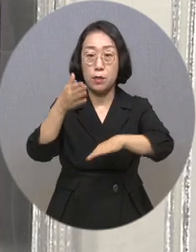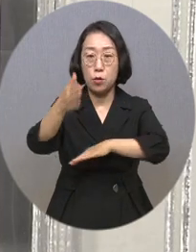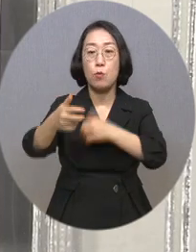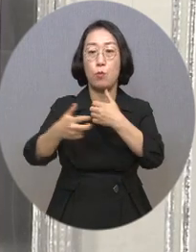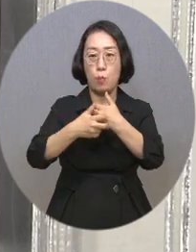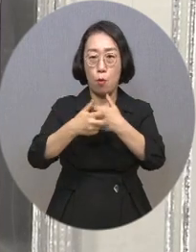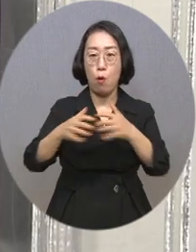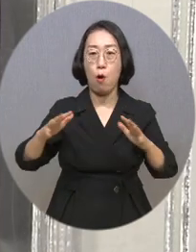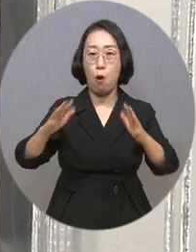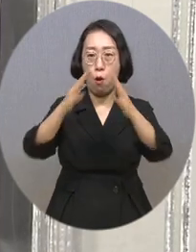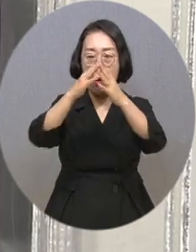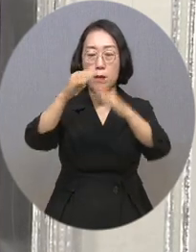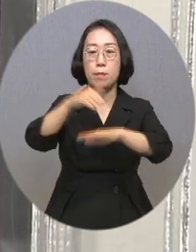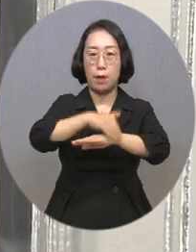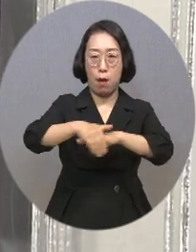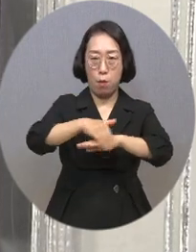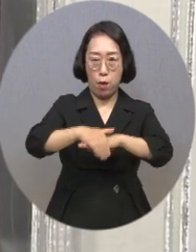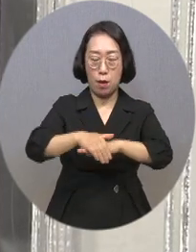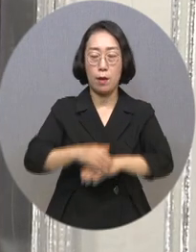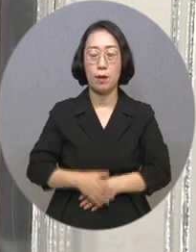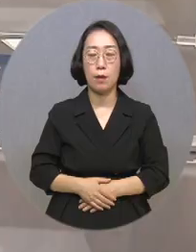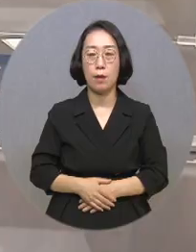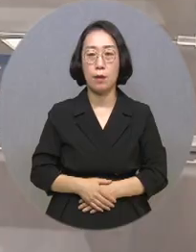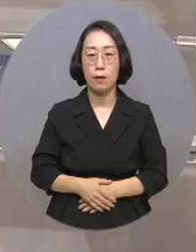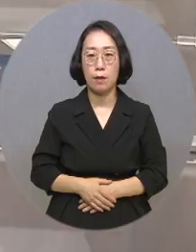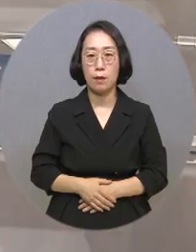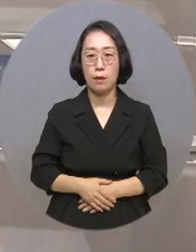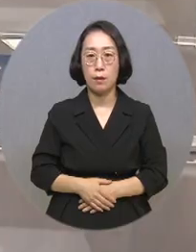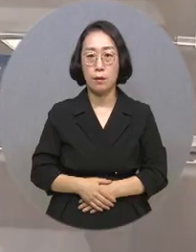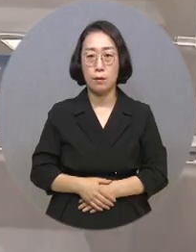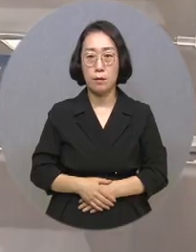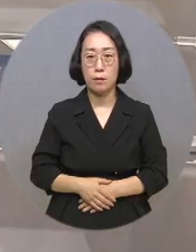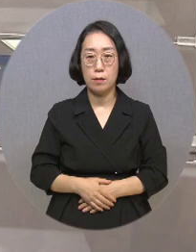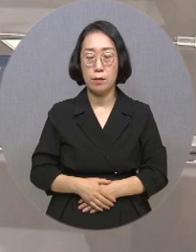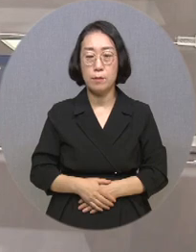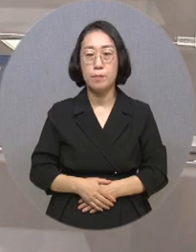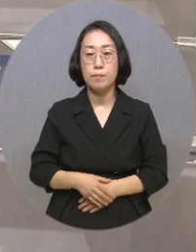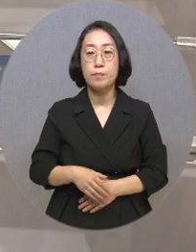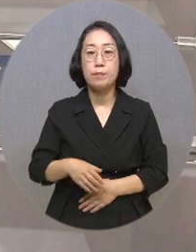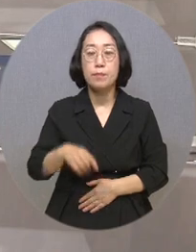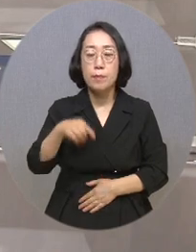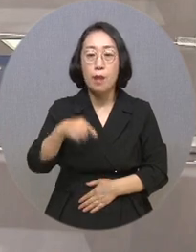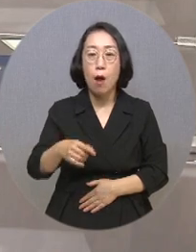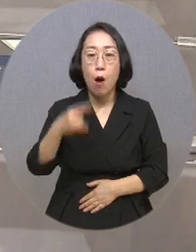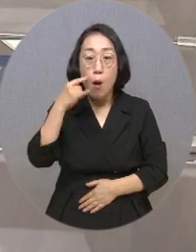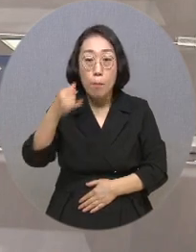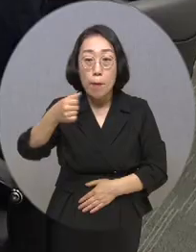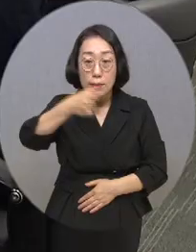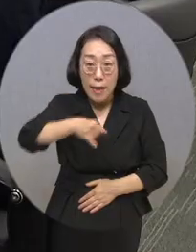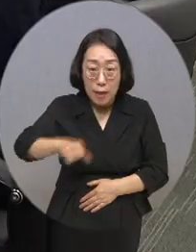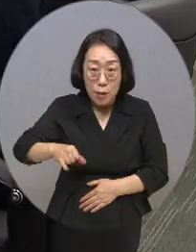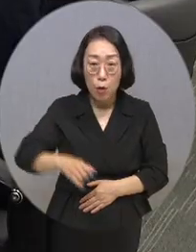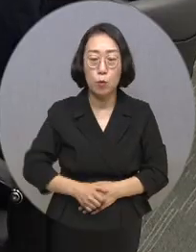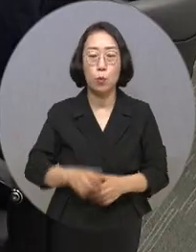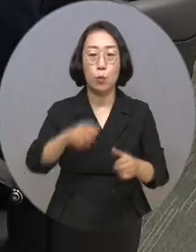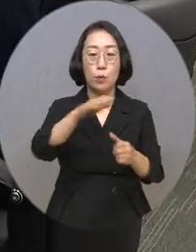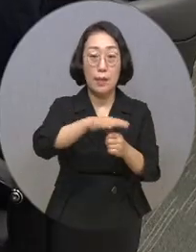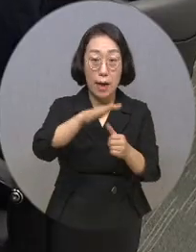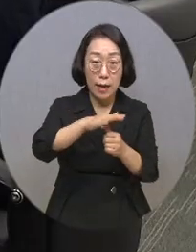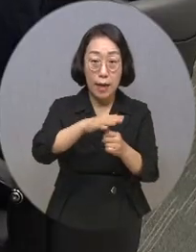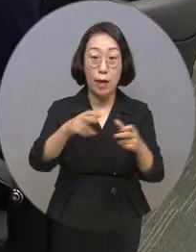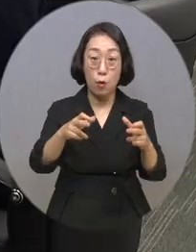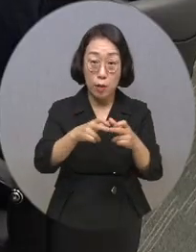건립에 돌입할 예정이라고 밝혔습니다. 시는 이번 협약을 통해 모자보건, 장애 어린이 전문